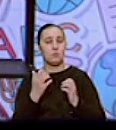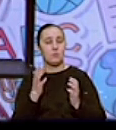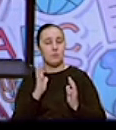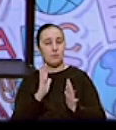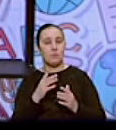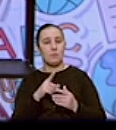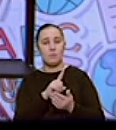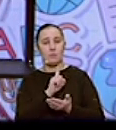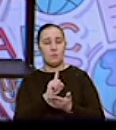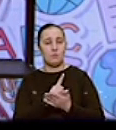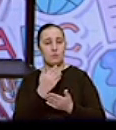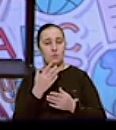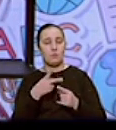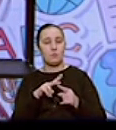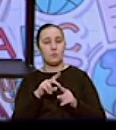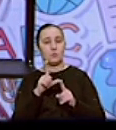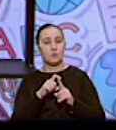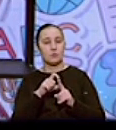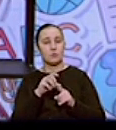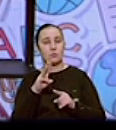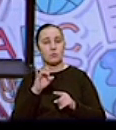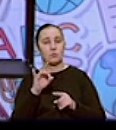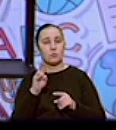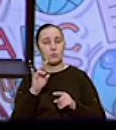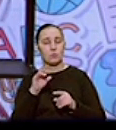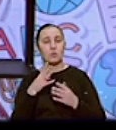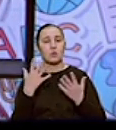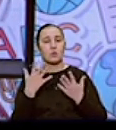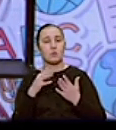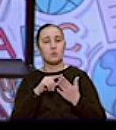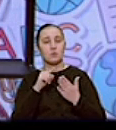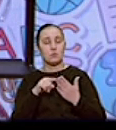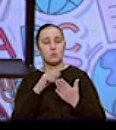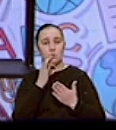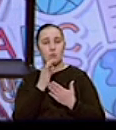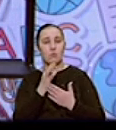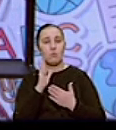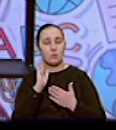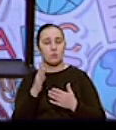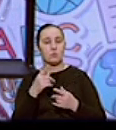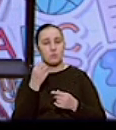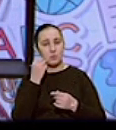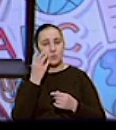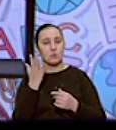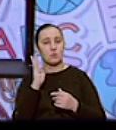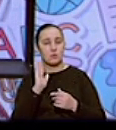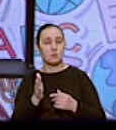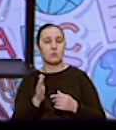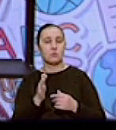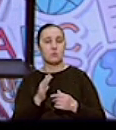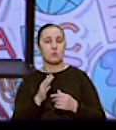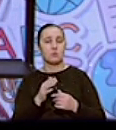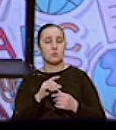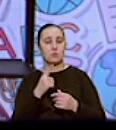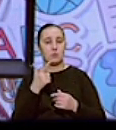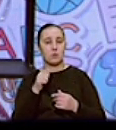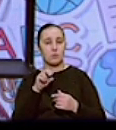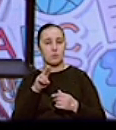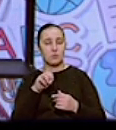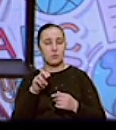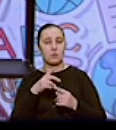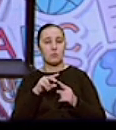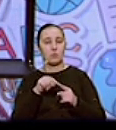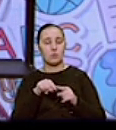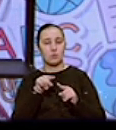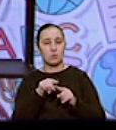saqlang. Albatta siz ushbu so'z turkumlarining qanday so'roqlarga javob bo'lishini bilsangiz, gapda